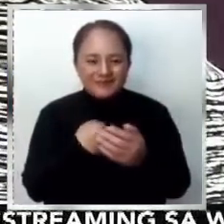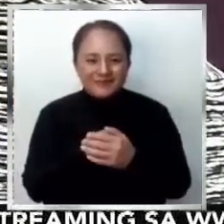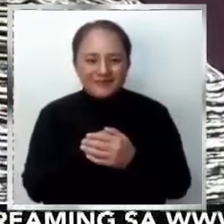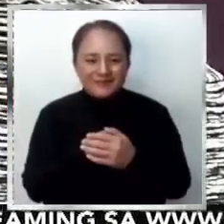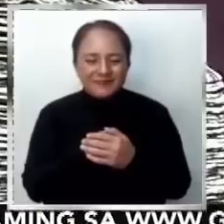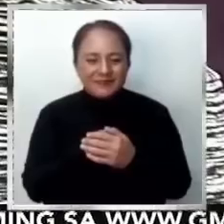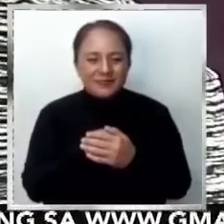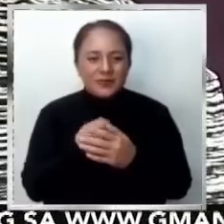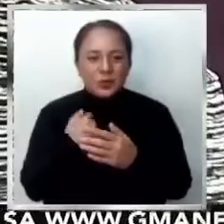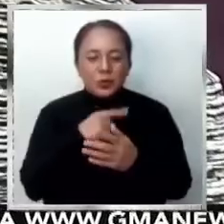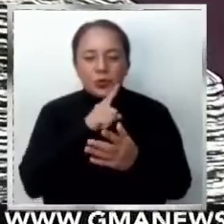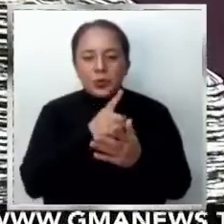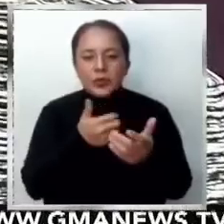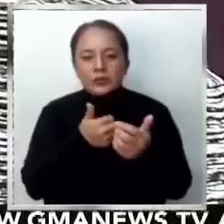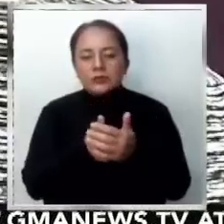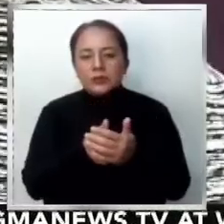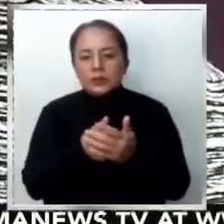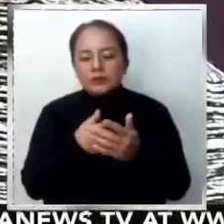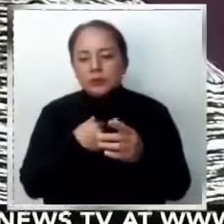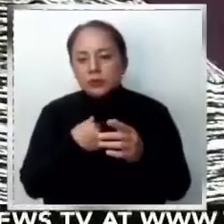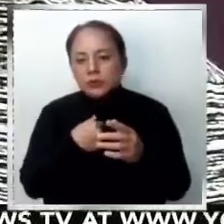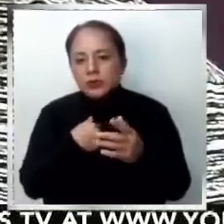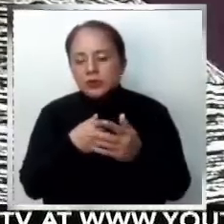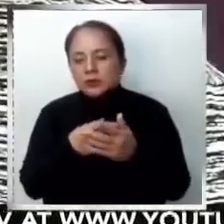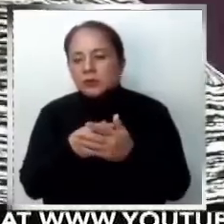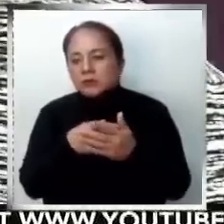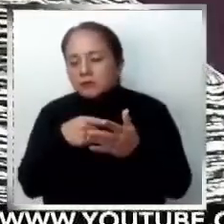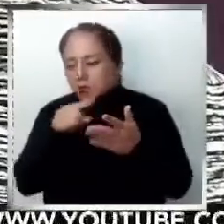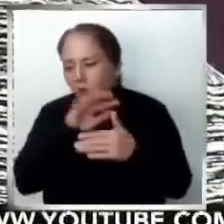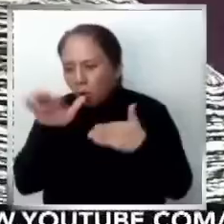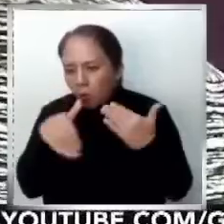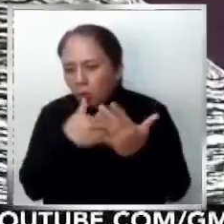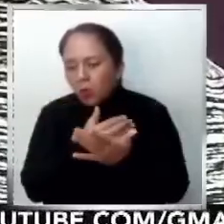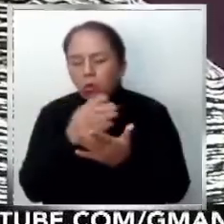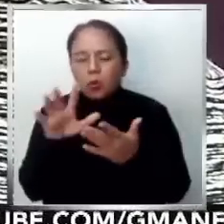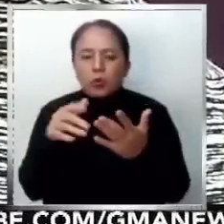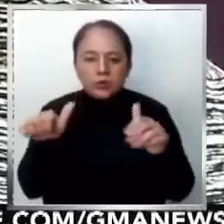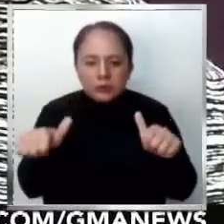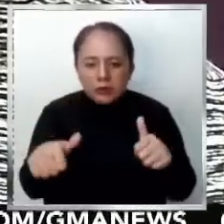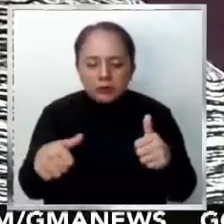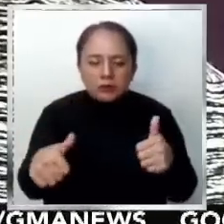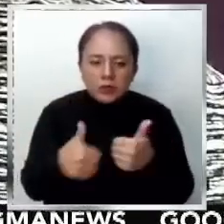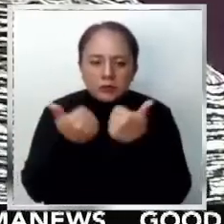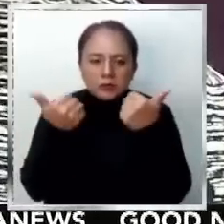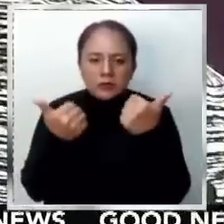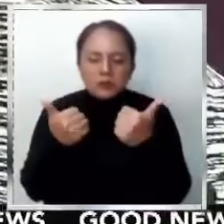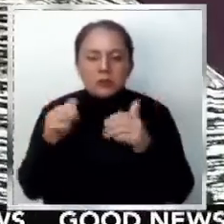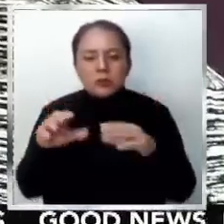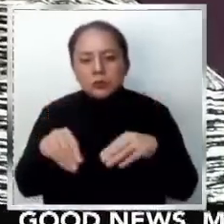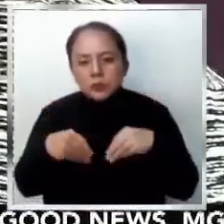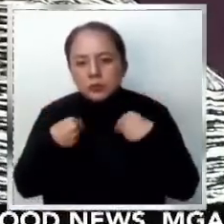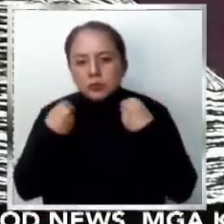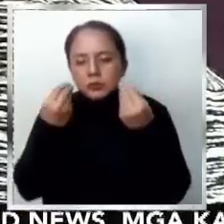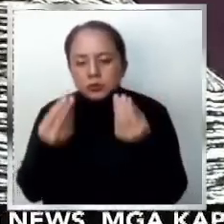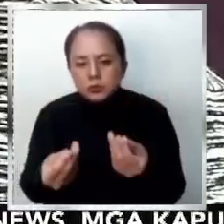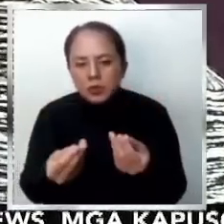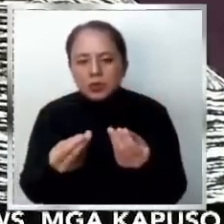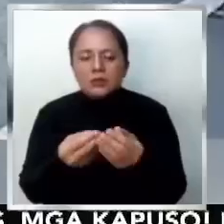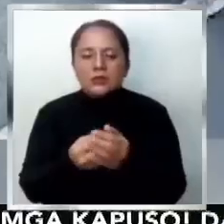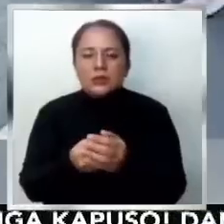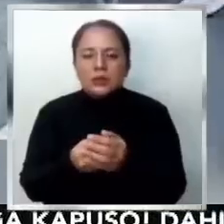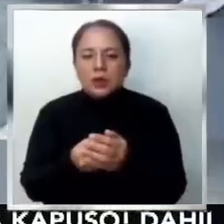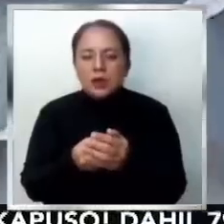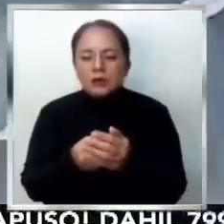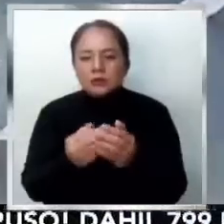fully compensate po yung mga na aksidente. Bibigyan po namin sila ng kaukulang